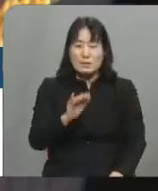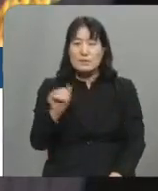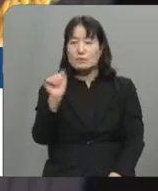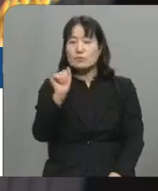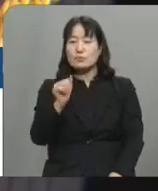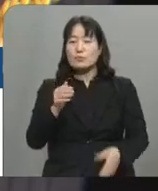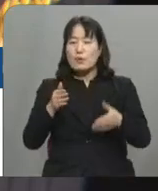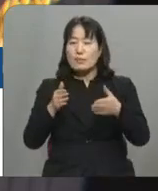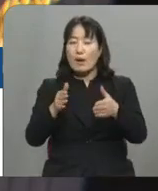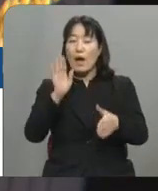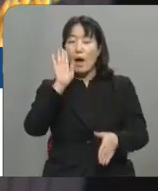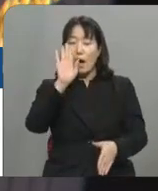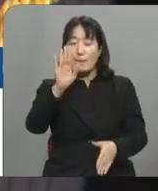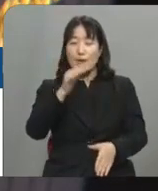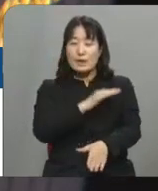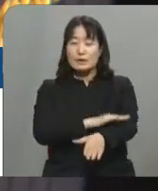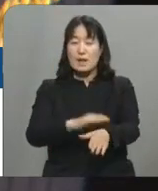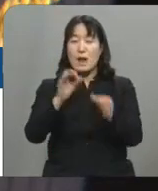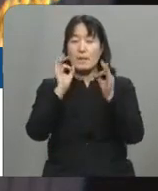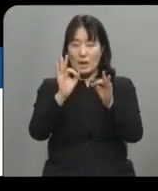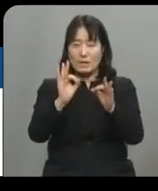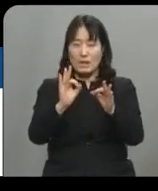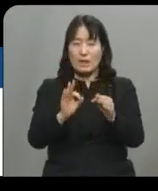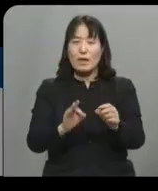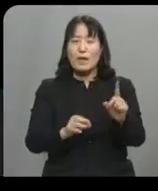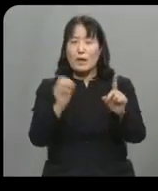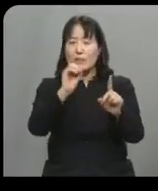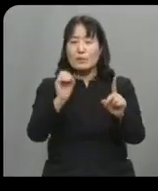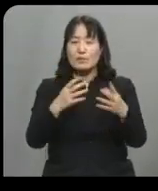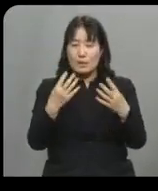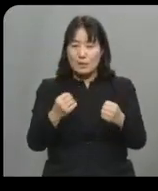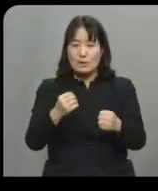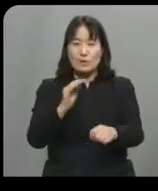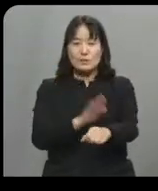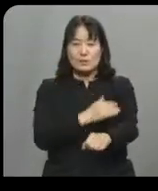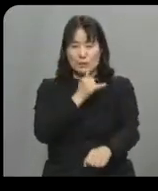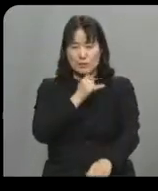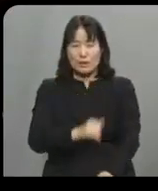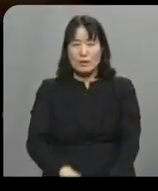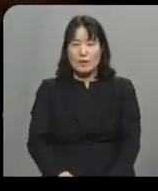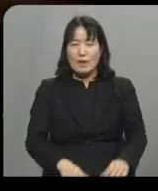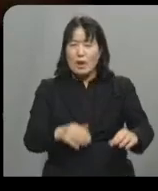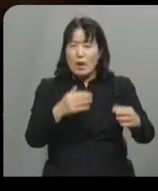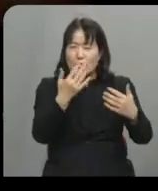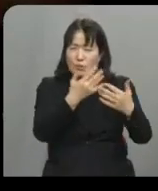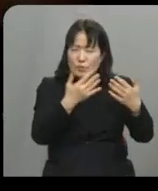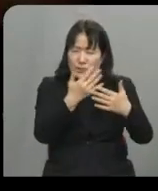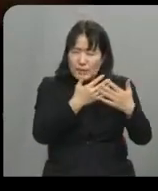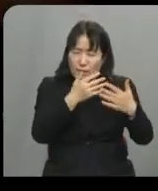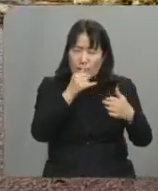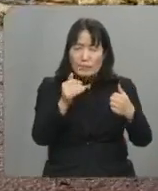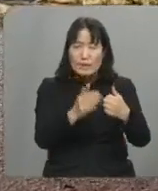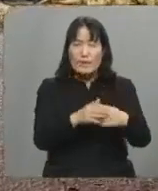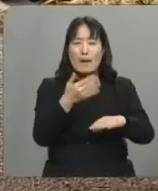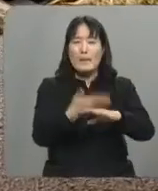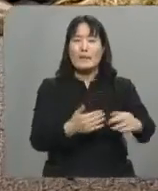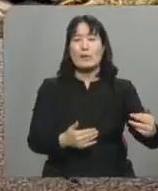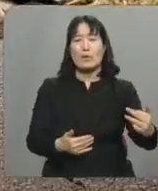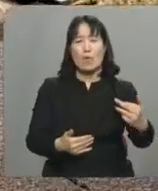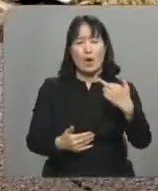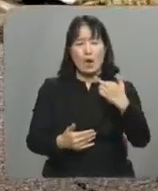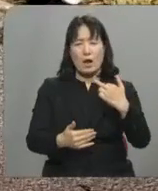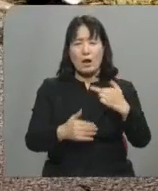있잖아요. 1%만 많아도 가해차가 되는 거예요. 하지만 트랙터 불빛이 선명하지 않았던 데다 역주행 자체가 더